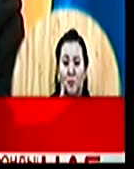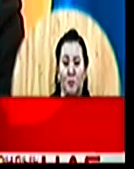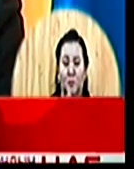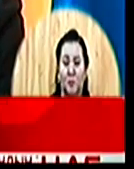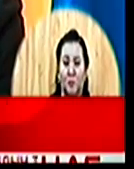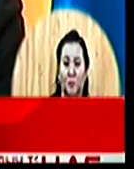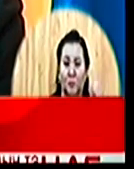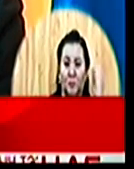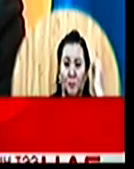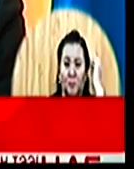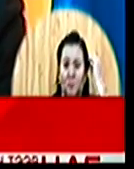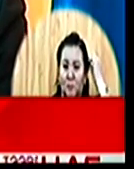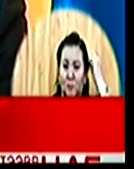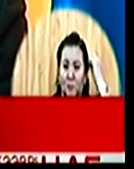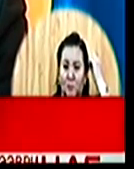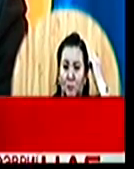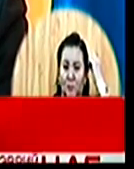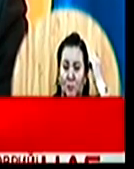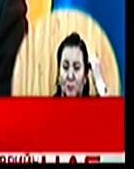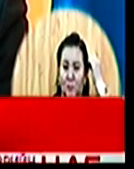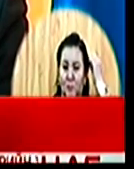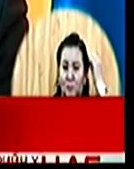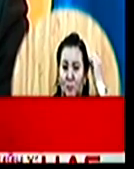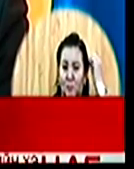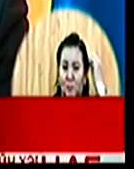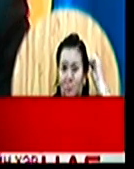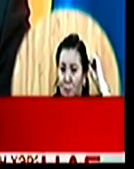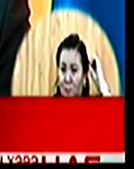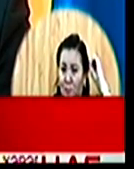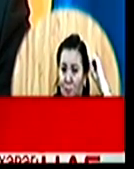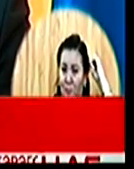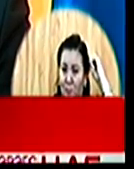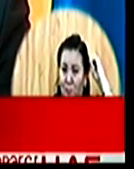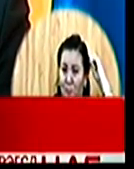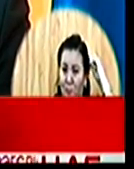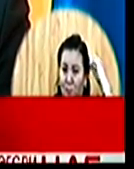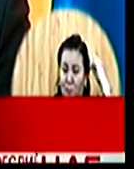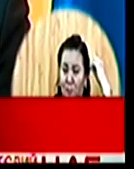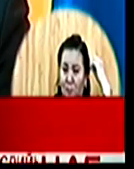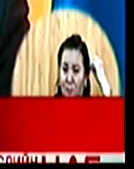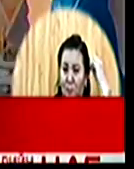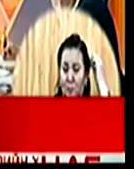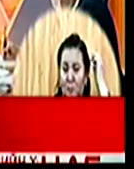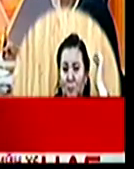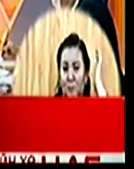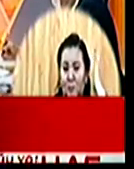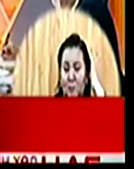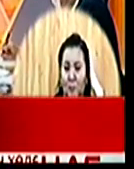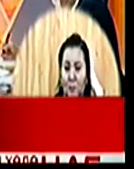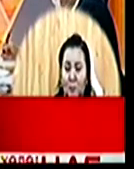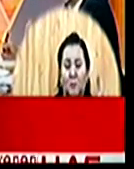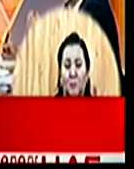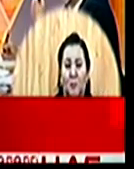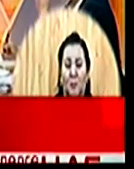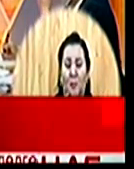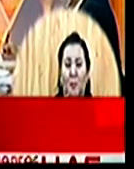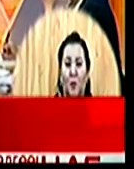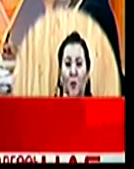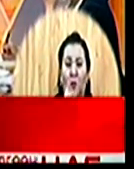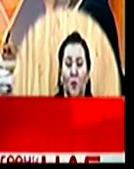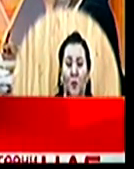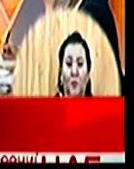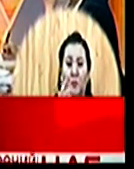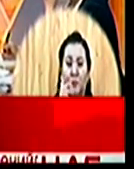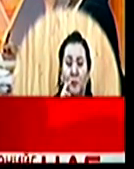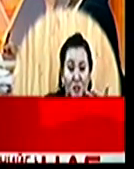цаасаар хуваарлахаар тус тус шийдвэрлэсэн байна. Хоёрт, ногдол ашиг авах хэрэгтэй хувьцаа эзэмшигчдийн нэрсийн жагсаалт гаргах